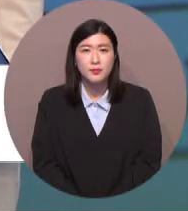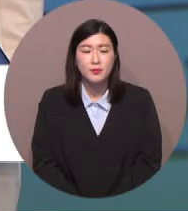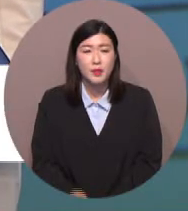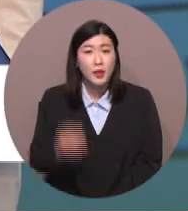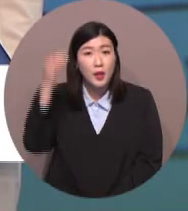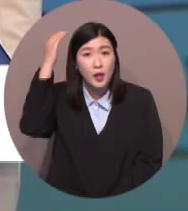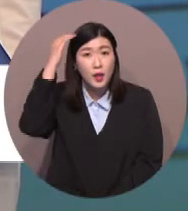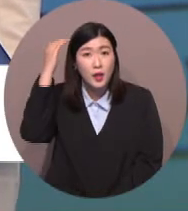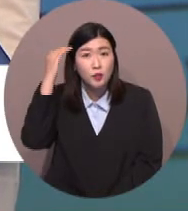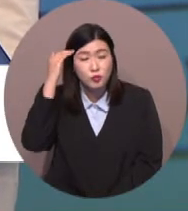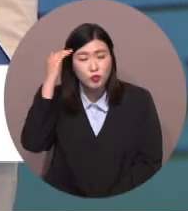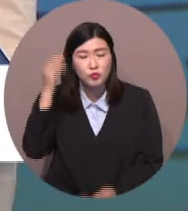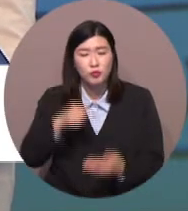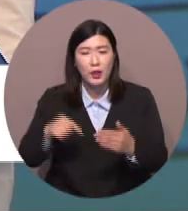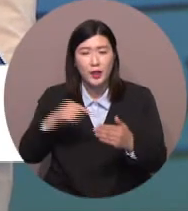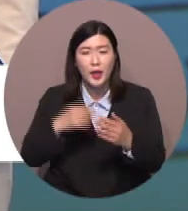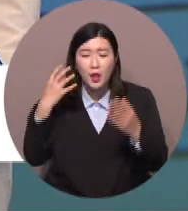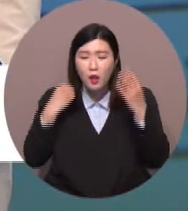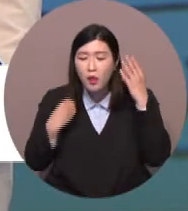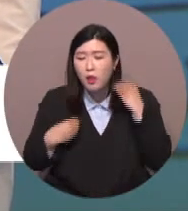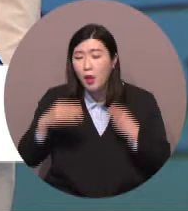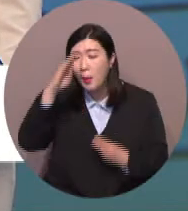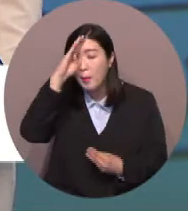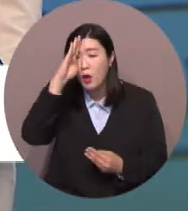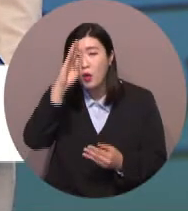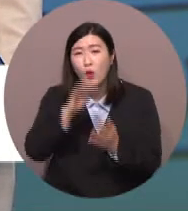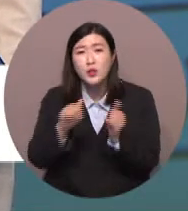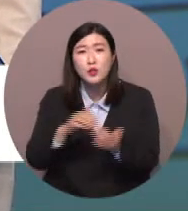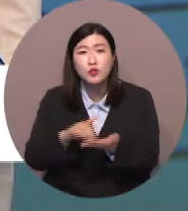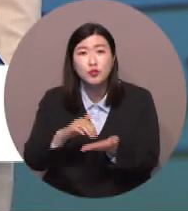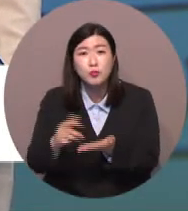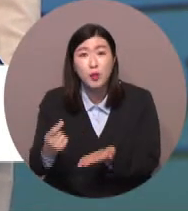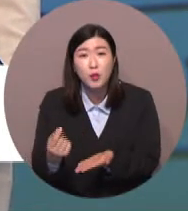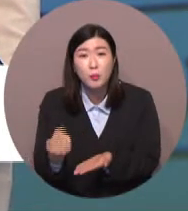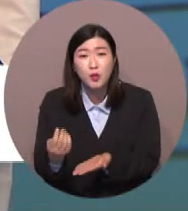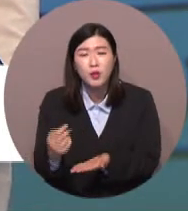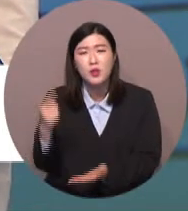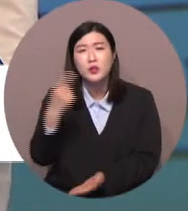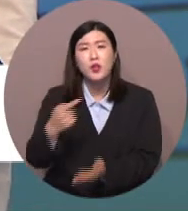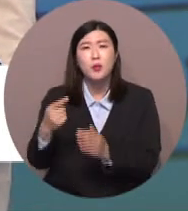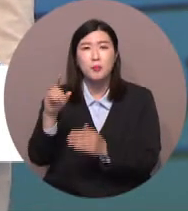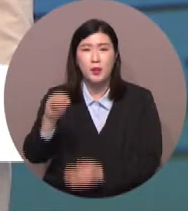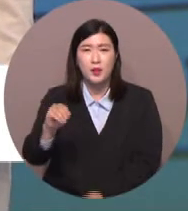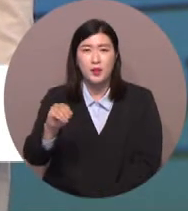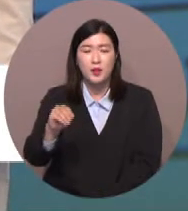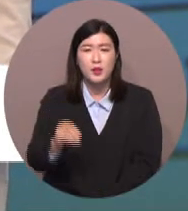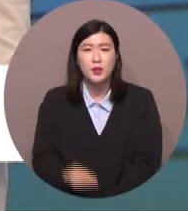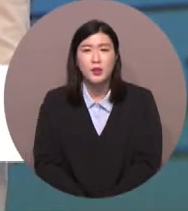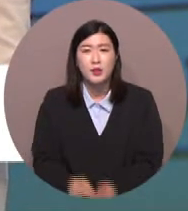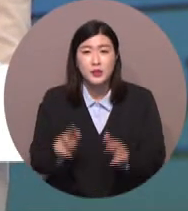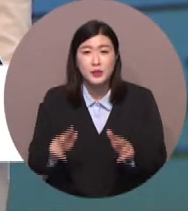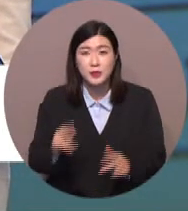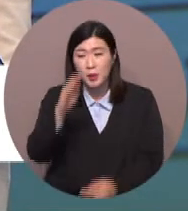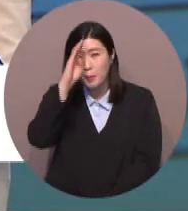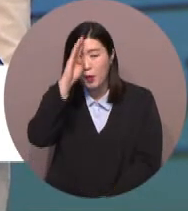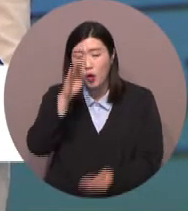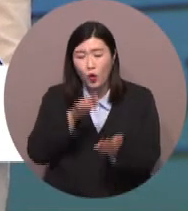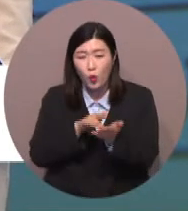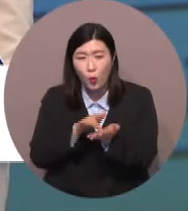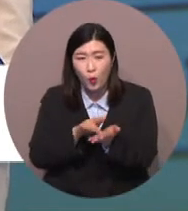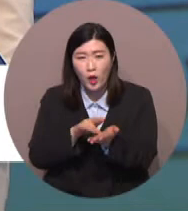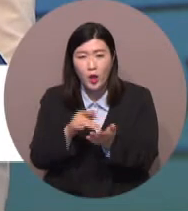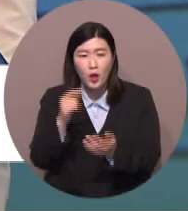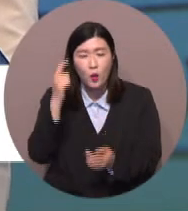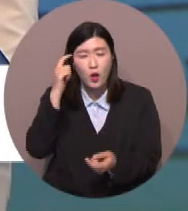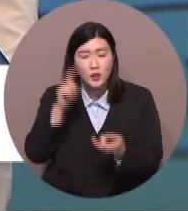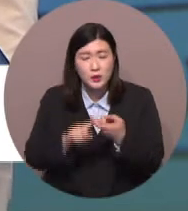우리나라 탈모 인구 1,000만 명. 인구 5명 가운데 1명이 탈모로 고민을 할 정도이다 보니 탈모 치료에 대한 관심도